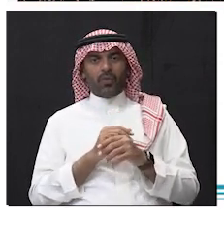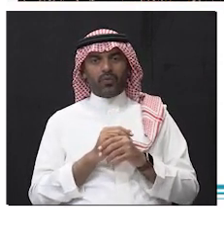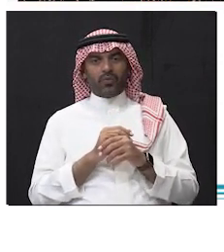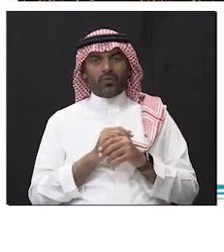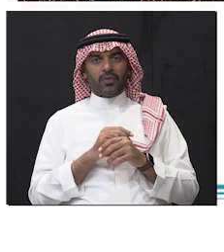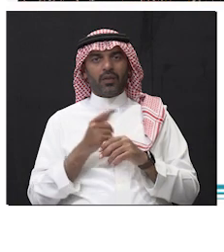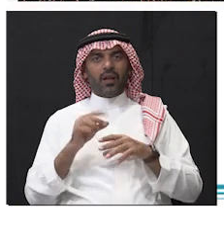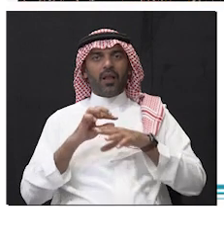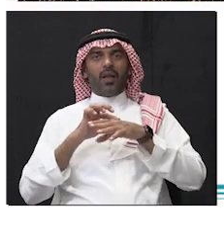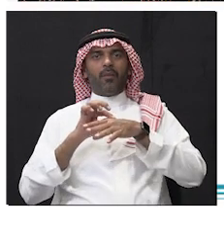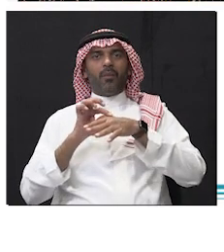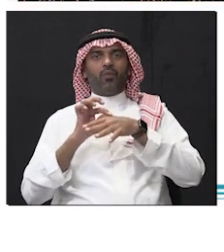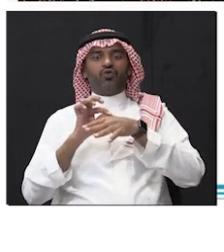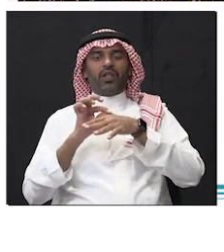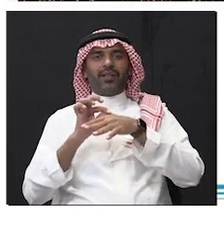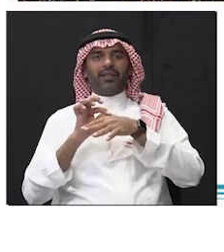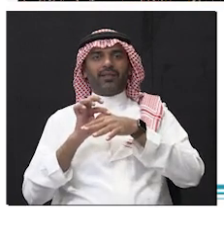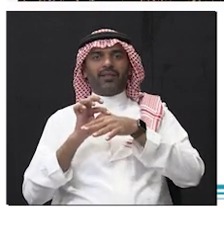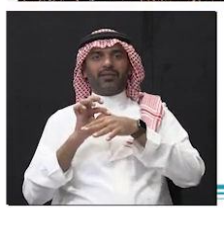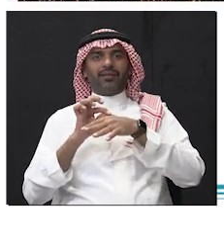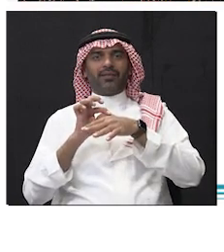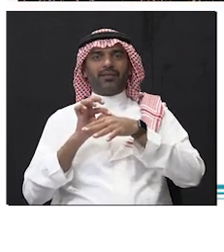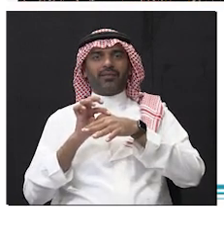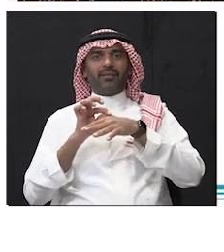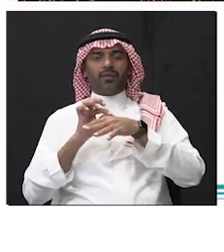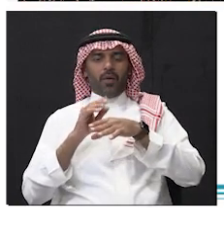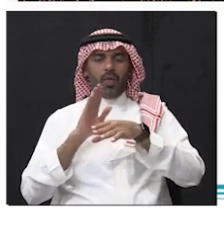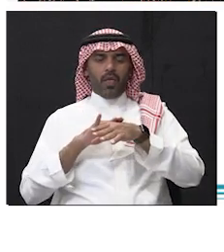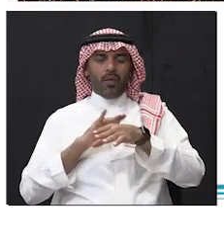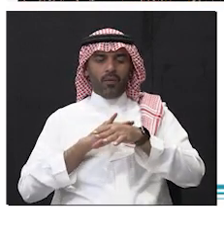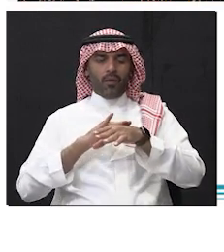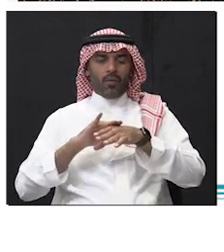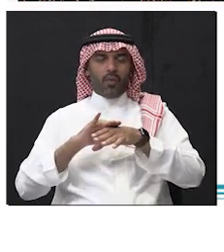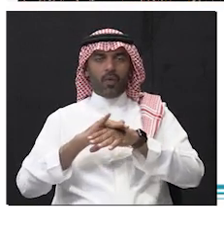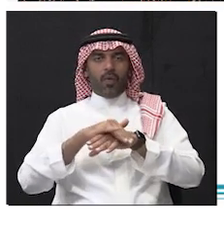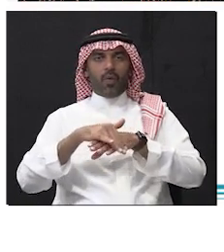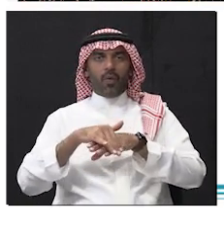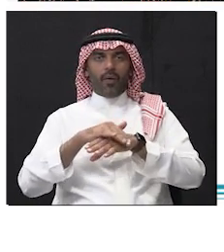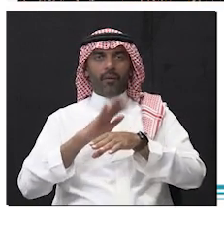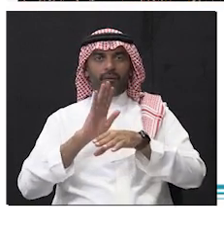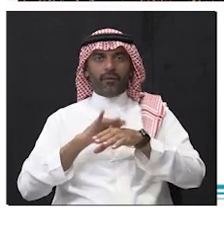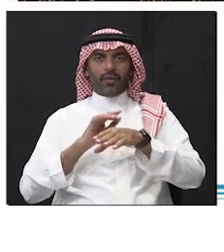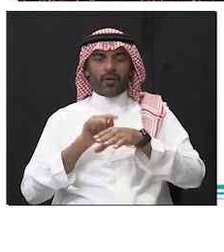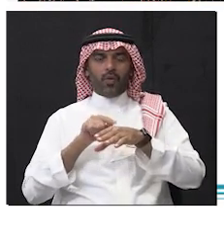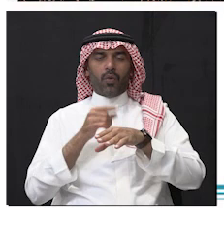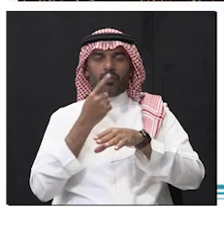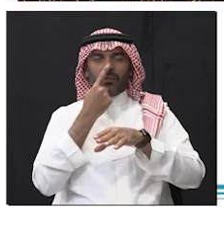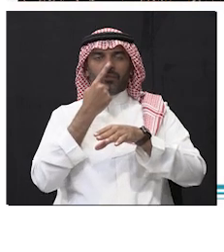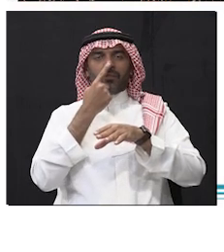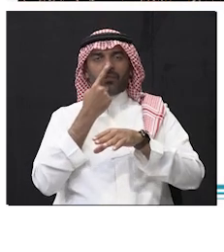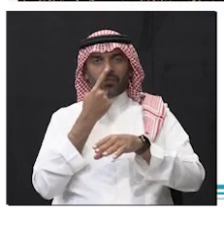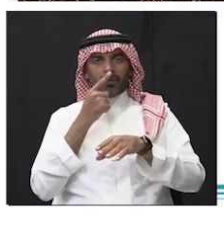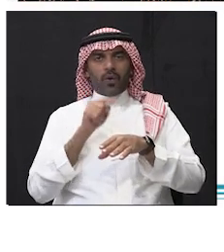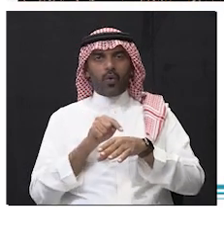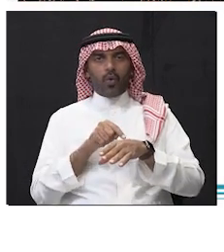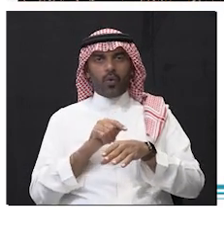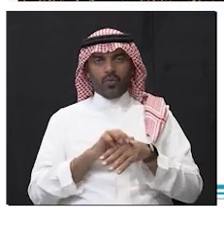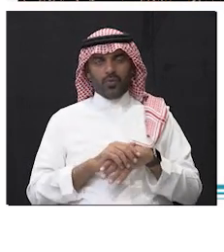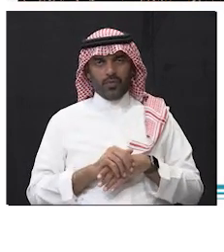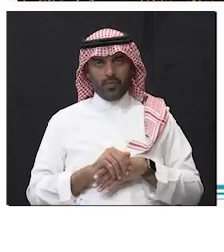أحسنتم. عن طريق الجلد، والجلد محاطة بمادة مخاطية تساعد على ذوبان